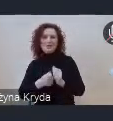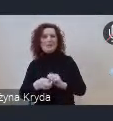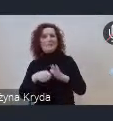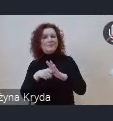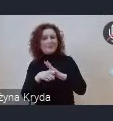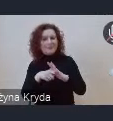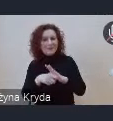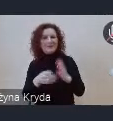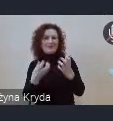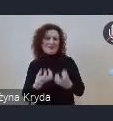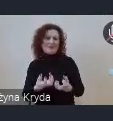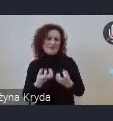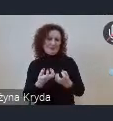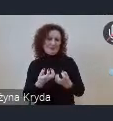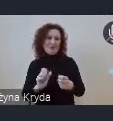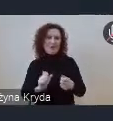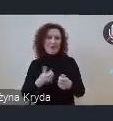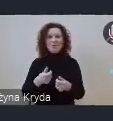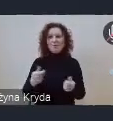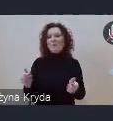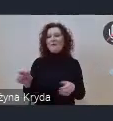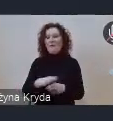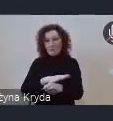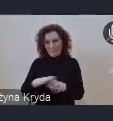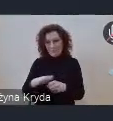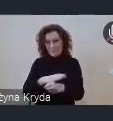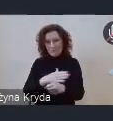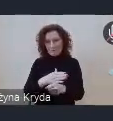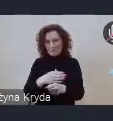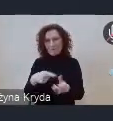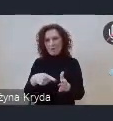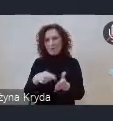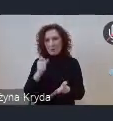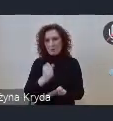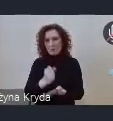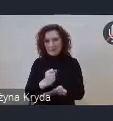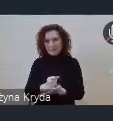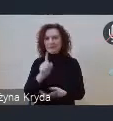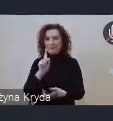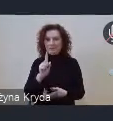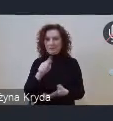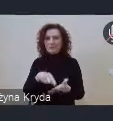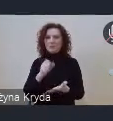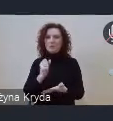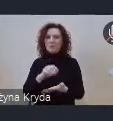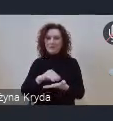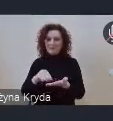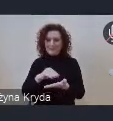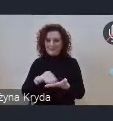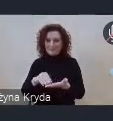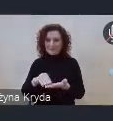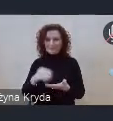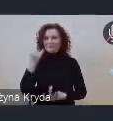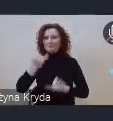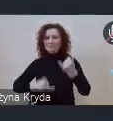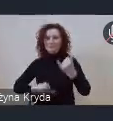wdrażania zapisów ustawy wymogów ustawowych z natomiast jest w ustawie zapis mówiący o tym że w przypadku gdy jednostka